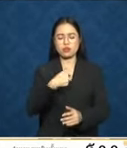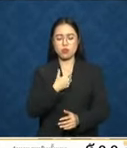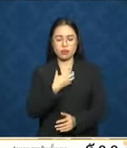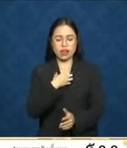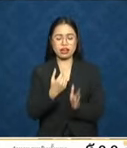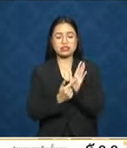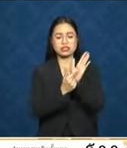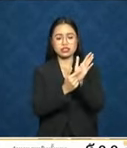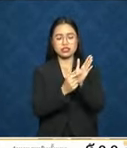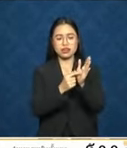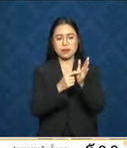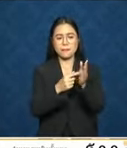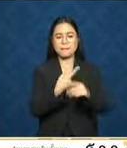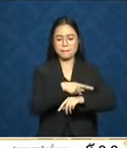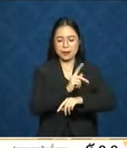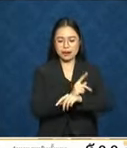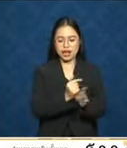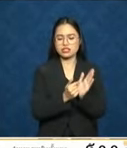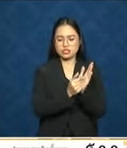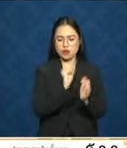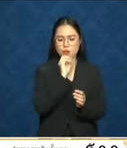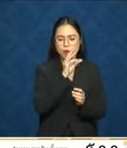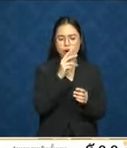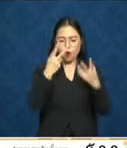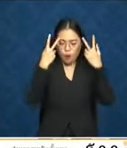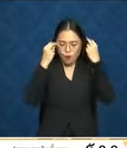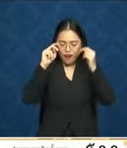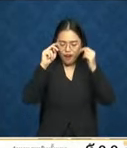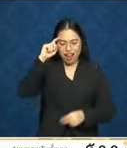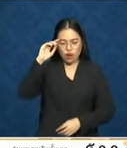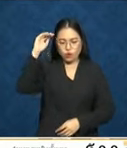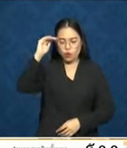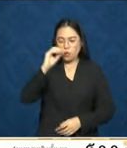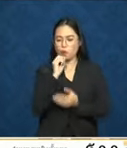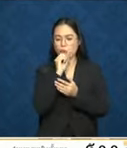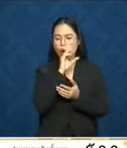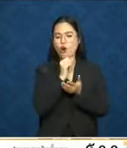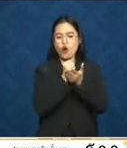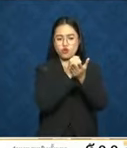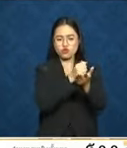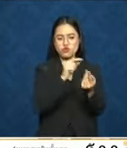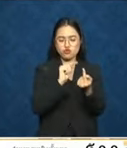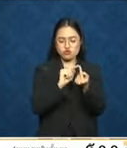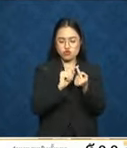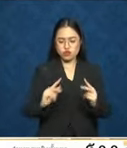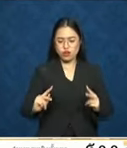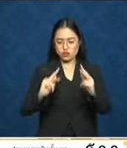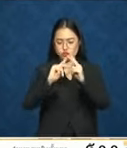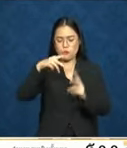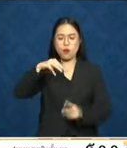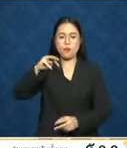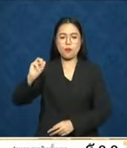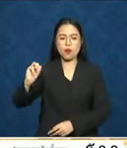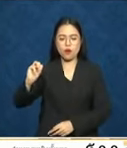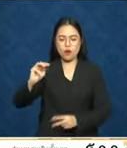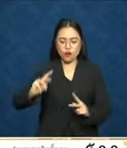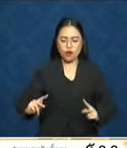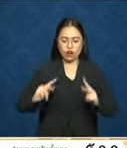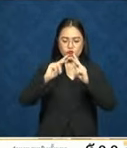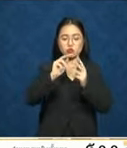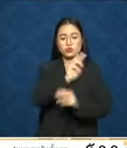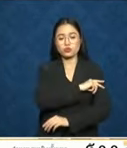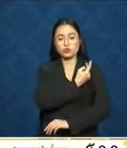อท่านประธานผ่านไปยังนายกรัฐมนตรีนะครับช่วยสั่งการดำเนินการหน่วยงานที่เกี่ยวข้องนะครับเช่นกระทรวงพม.นะครับกระทรวงสาธาร